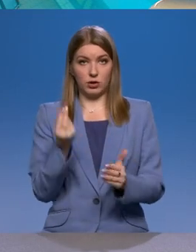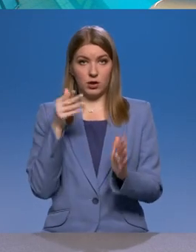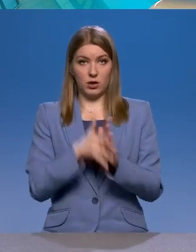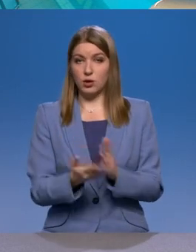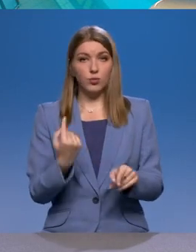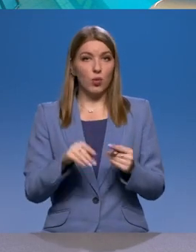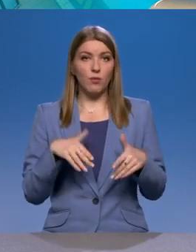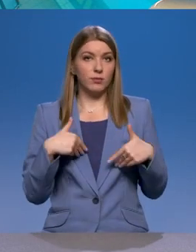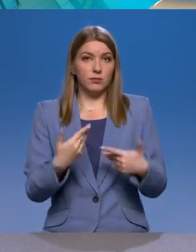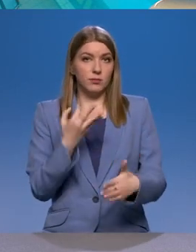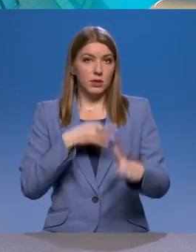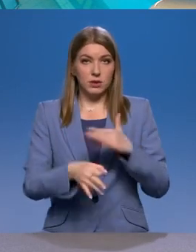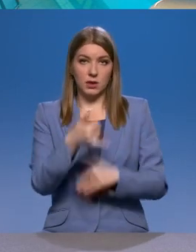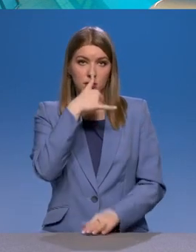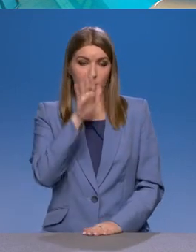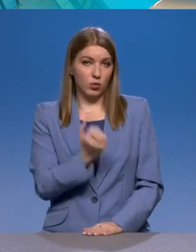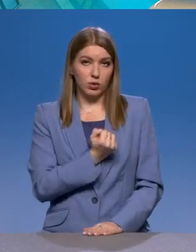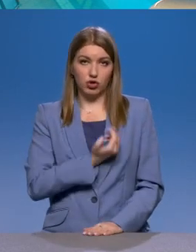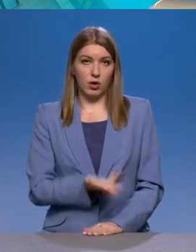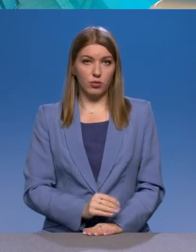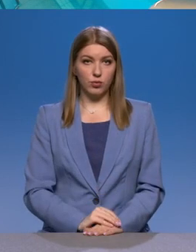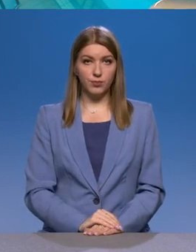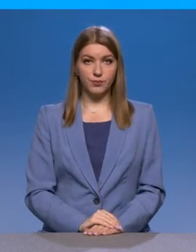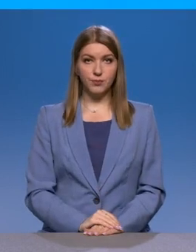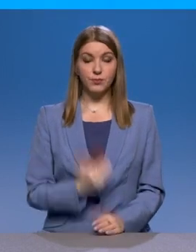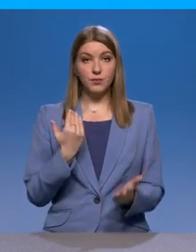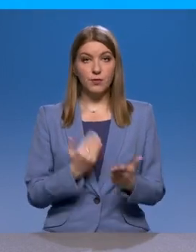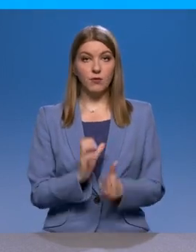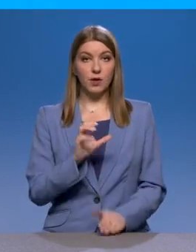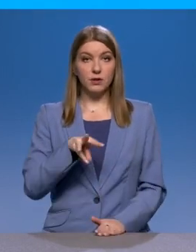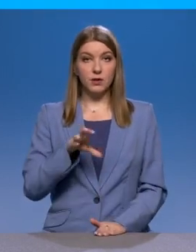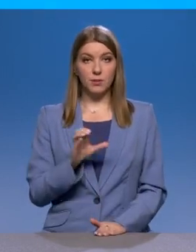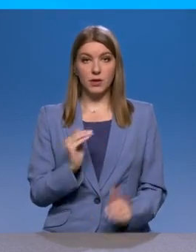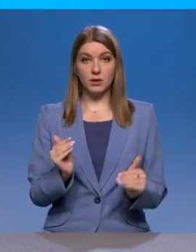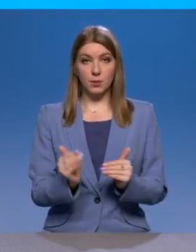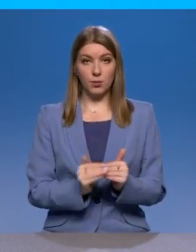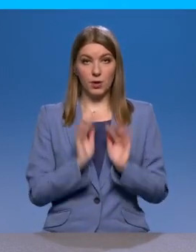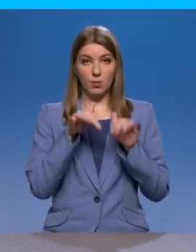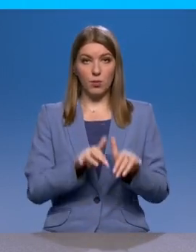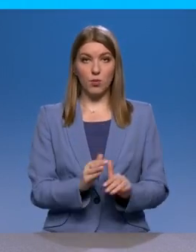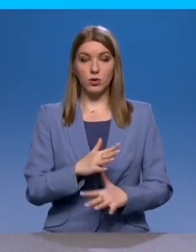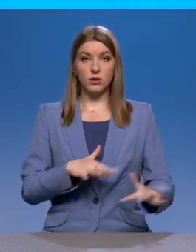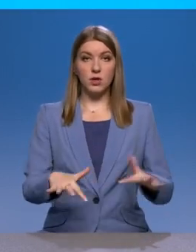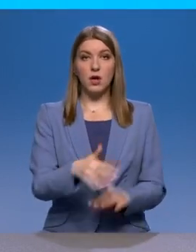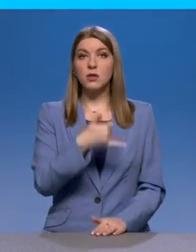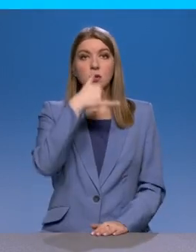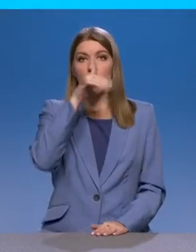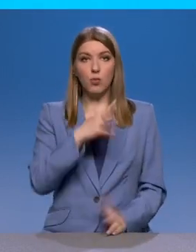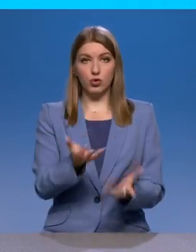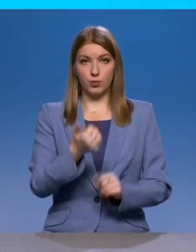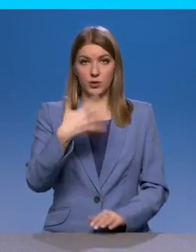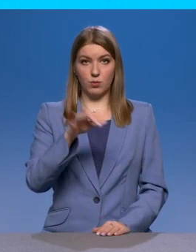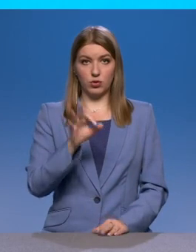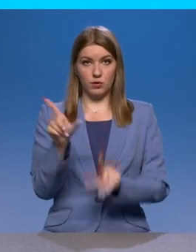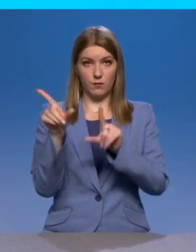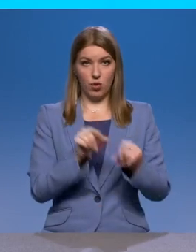могу подсказать. К сожалению. Вот сообщение из Приморского края. Невозможно получить 50% льготы за ЖКХ, приходят